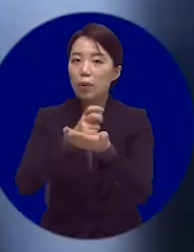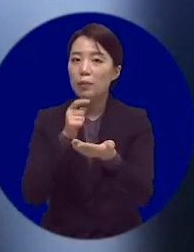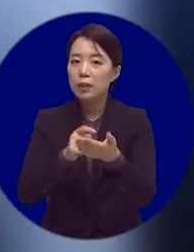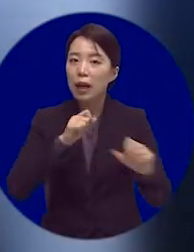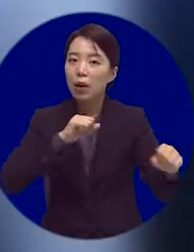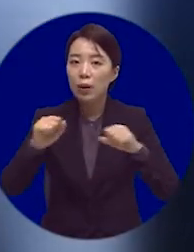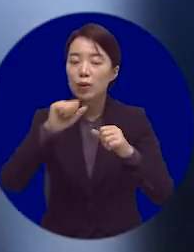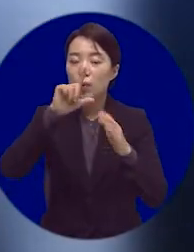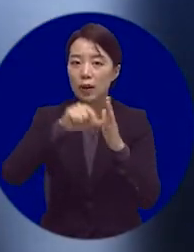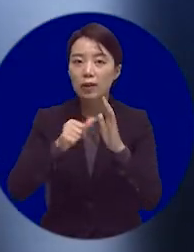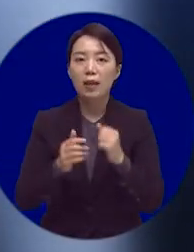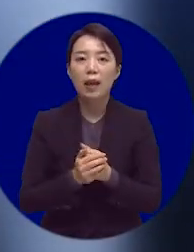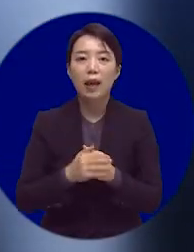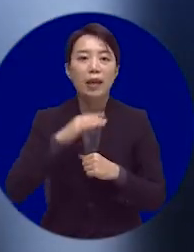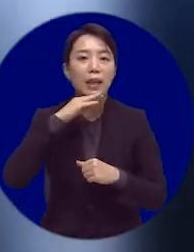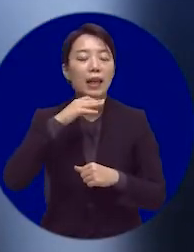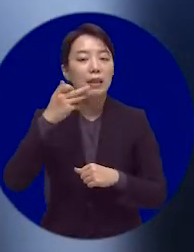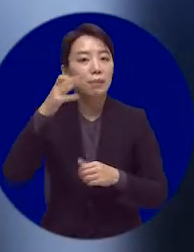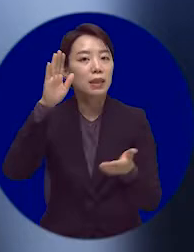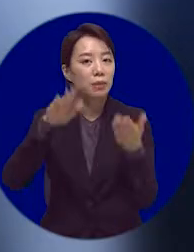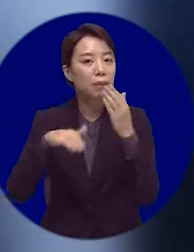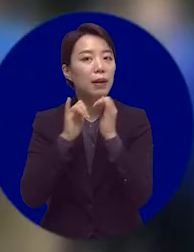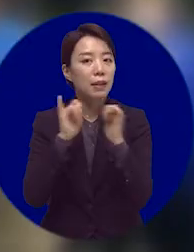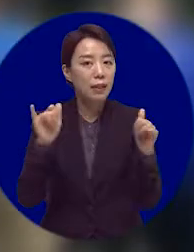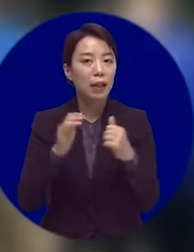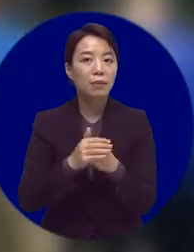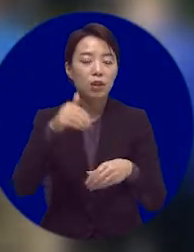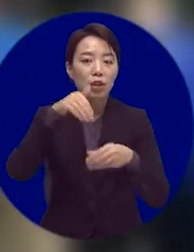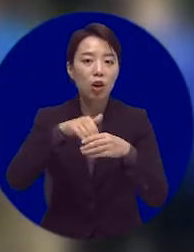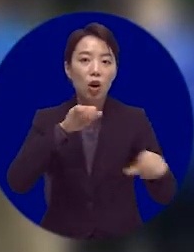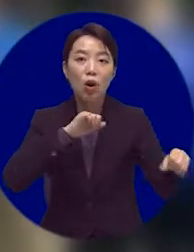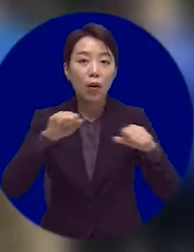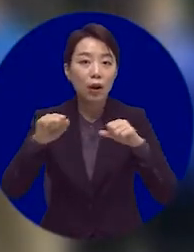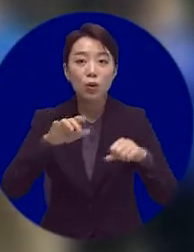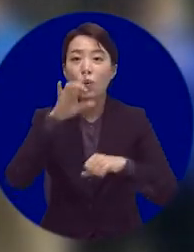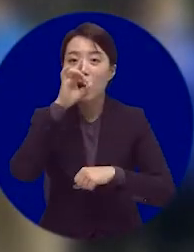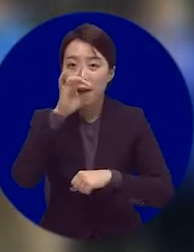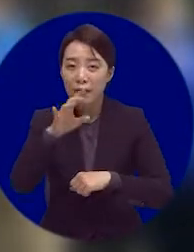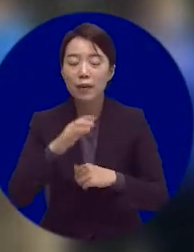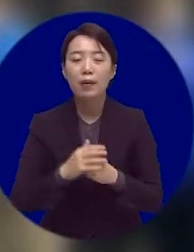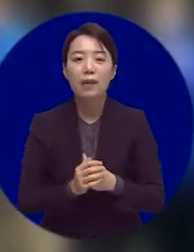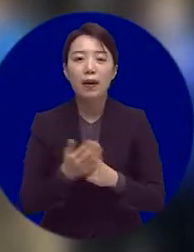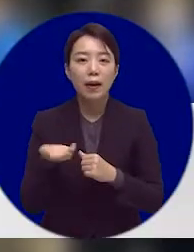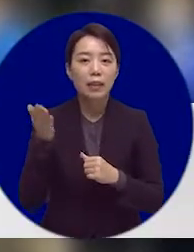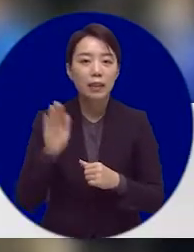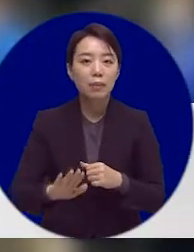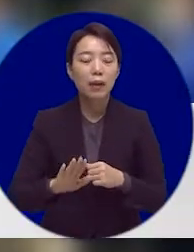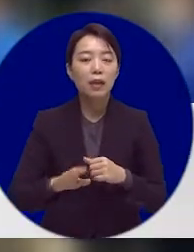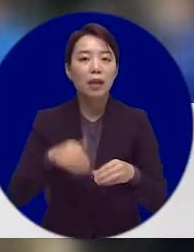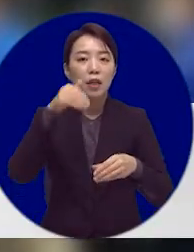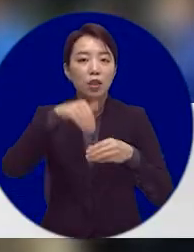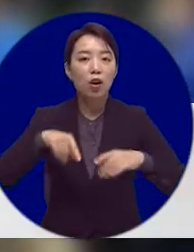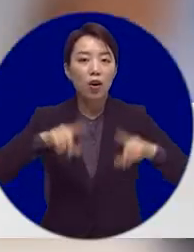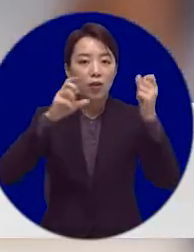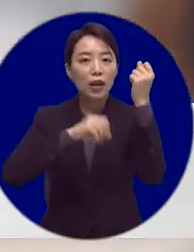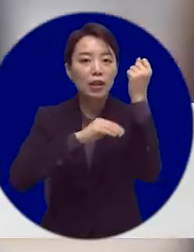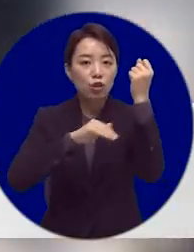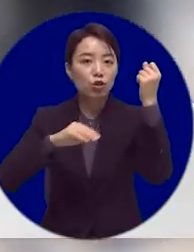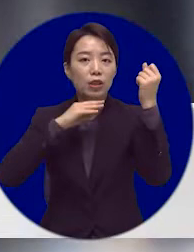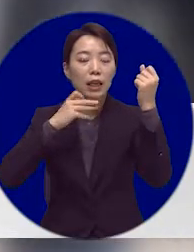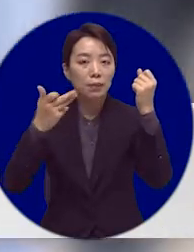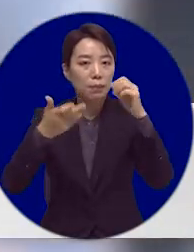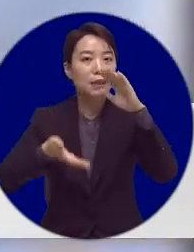공직선거법상 선거운동을 하는 때에 만 18세 미만의 청소년은 선거운동을 할 수 없지만 선거일 기준 만